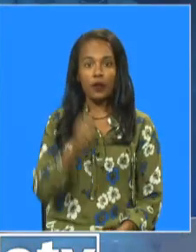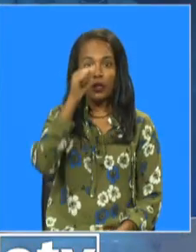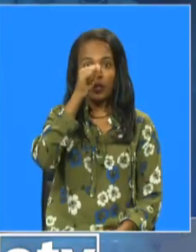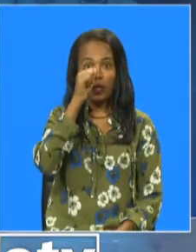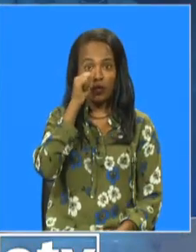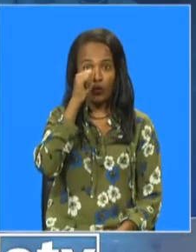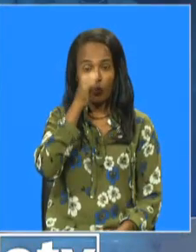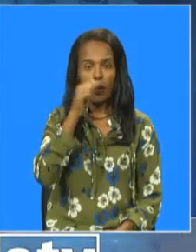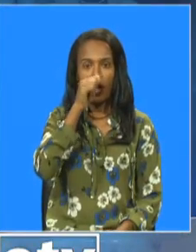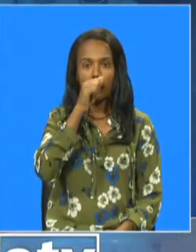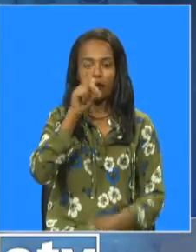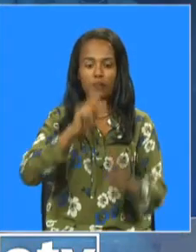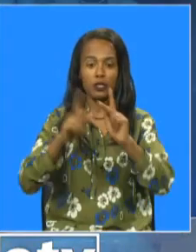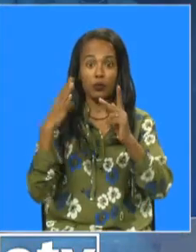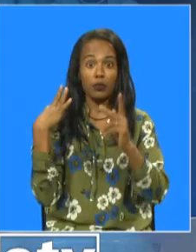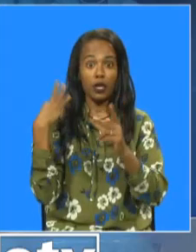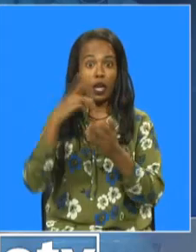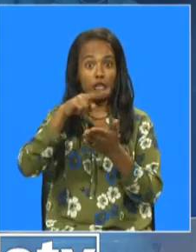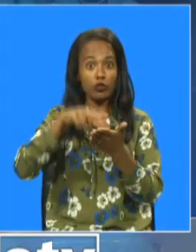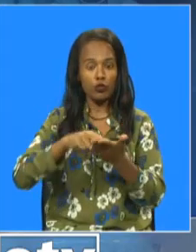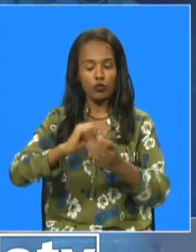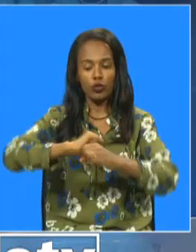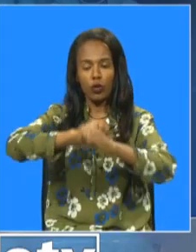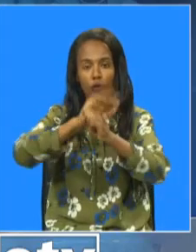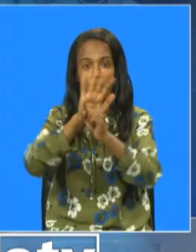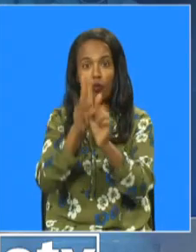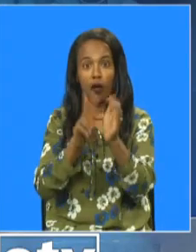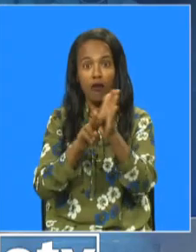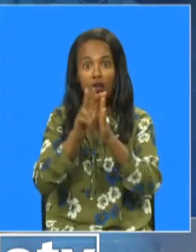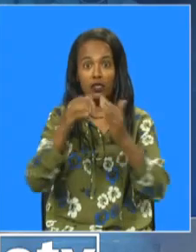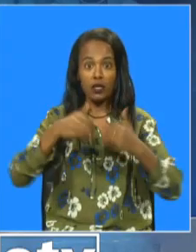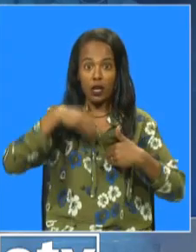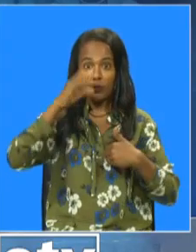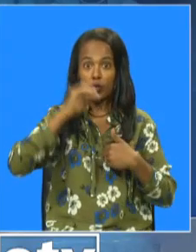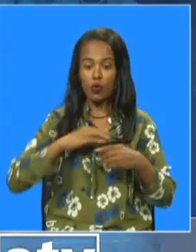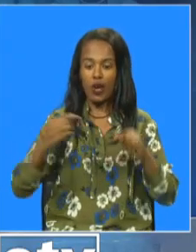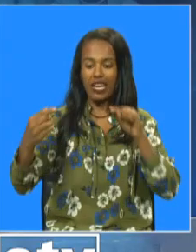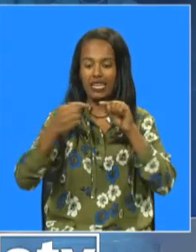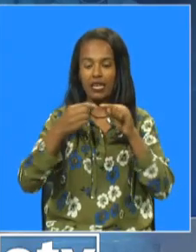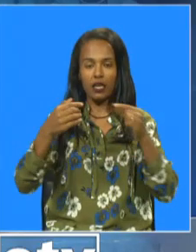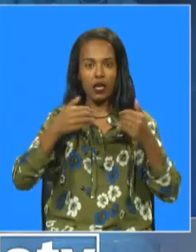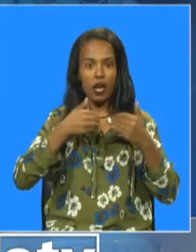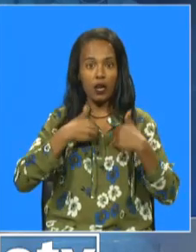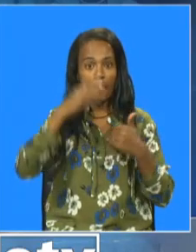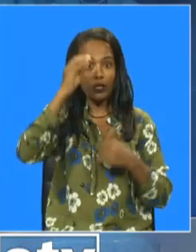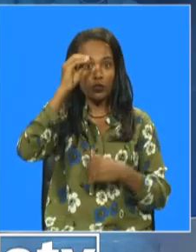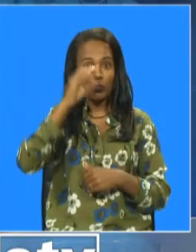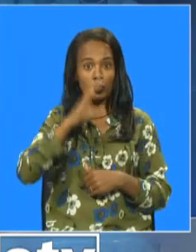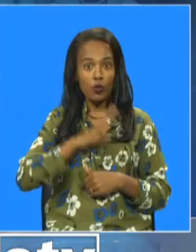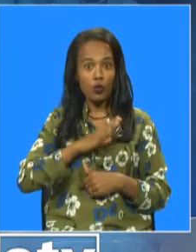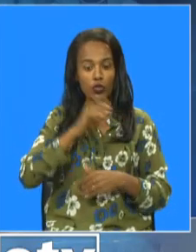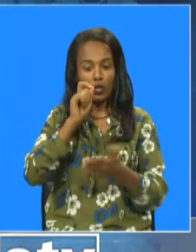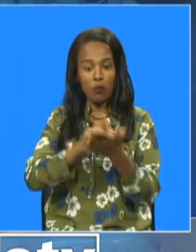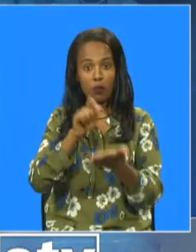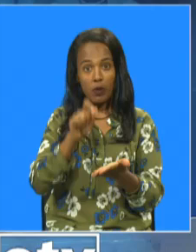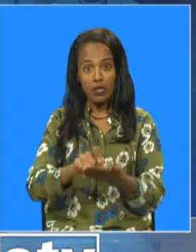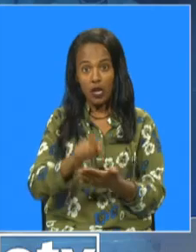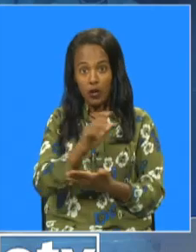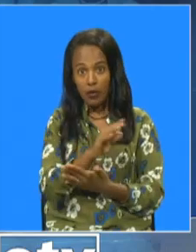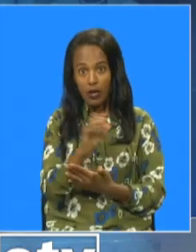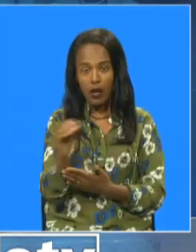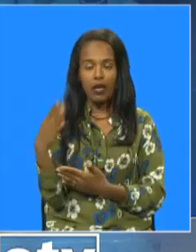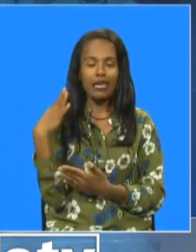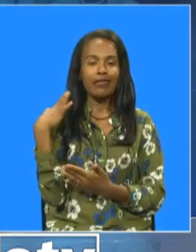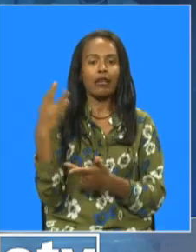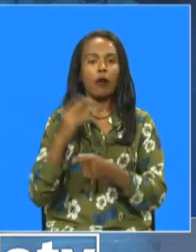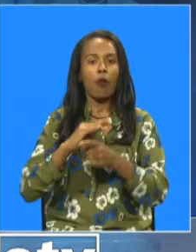የኢትዮጵያ የህብረተሰብ ጤና ኢንስቲትዩት የኮሮና ቫይረስ ካለበት ሰው ጋር ንክኪ ያለባቸውን ሰዎች የሚመዘግብና